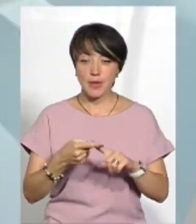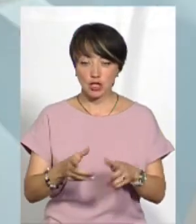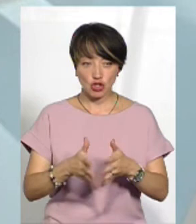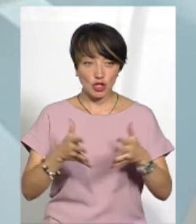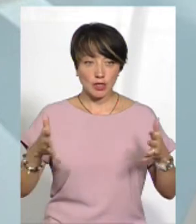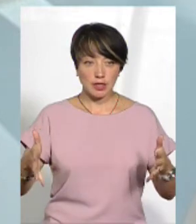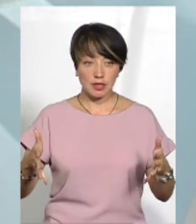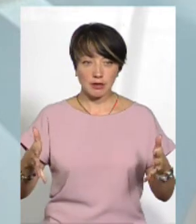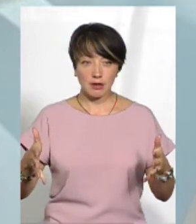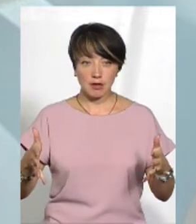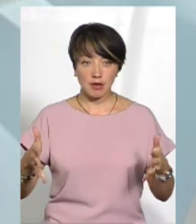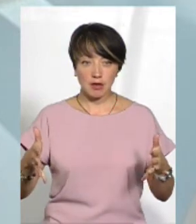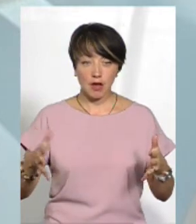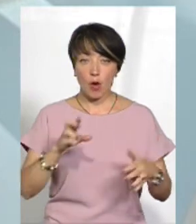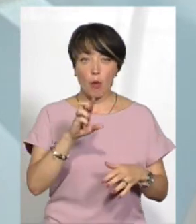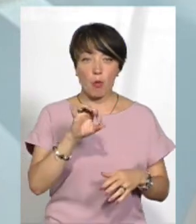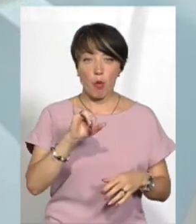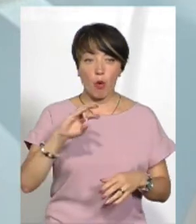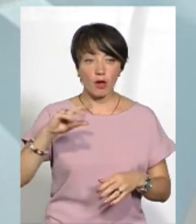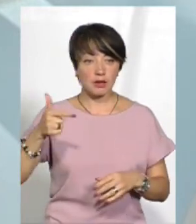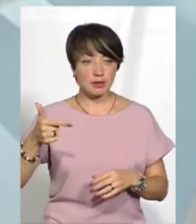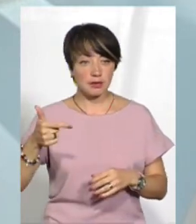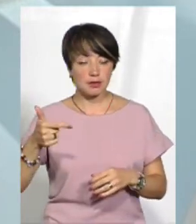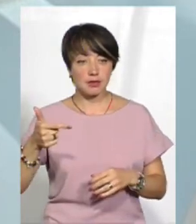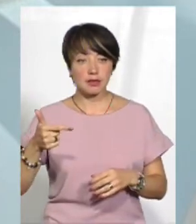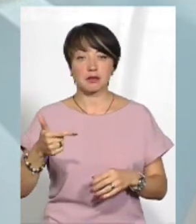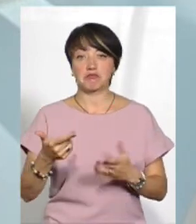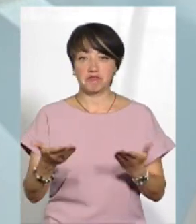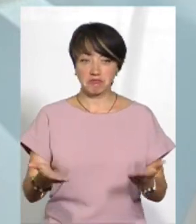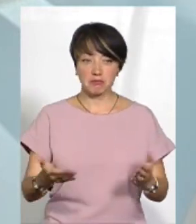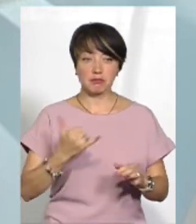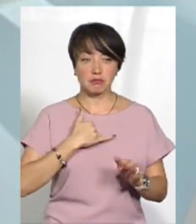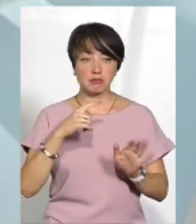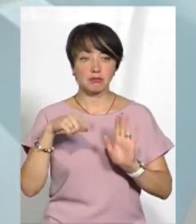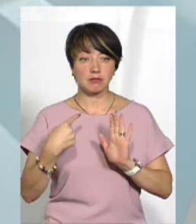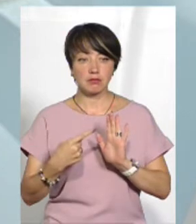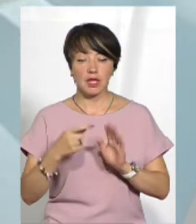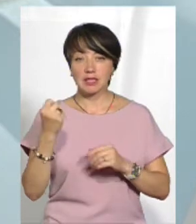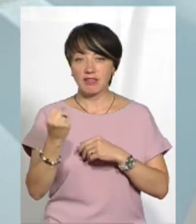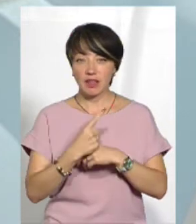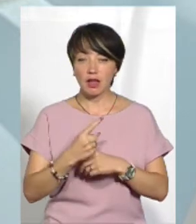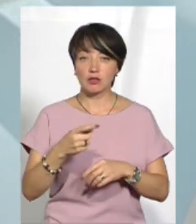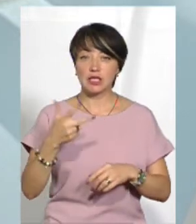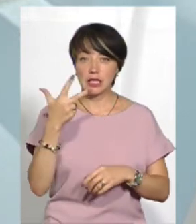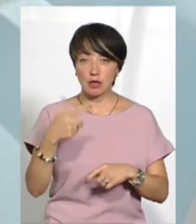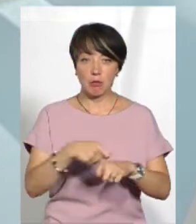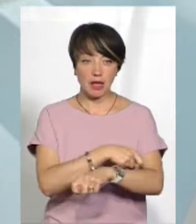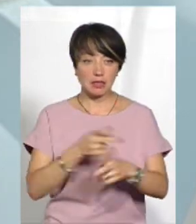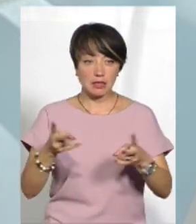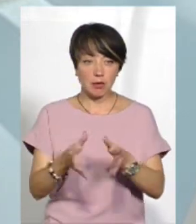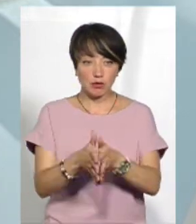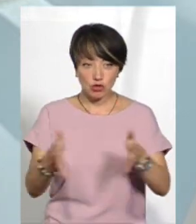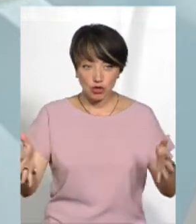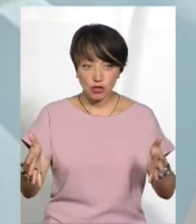ширина крил Боїнга. От сьогодні ставить перед нами завдання, щоб ми її збільшили на 3 метри.